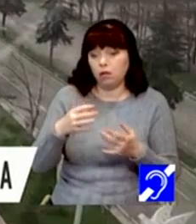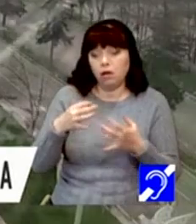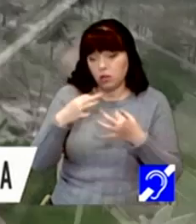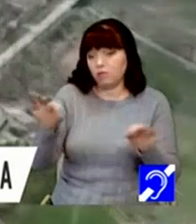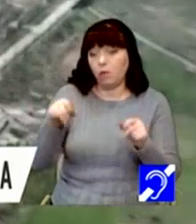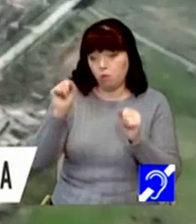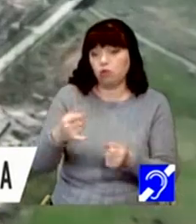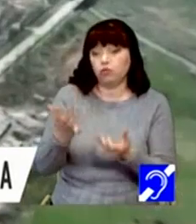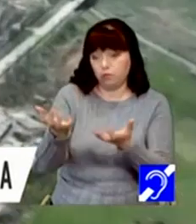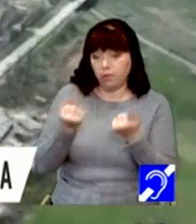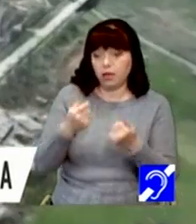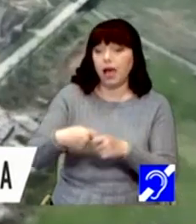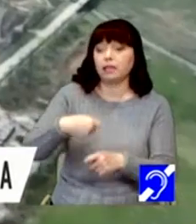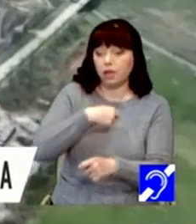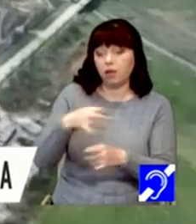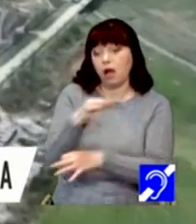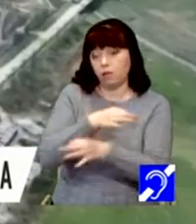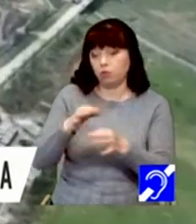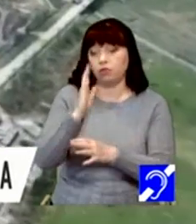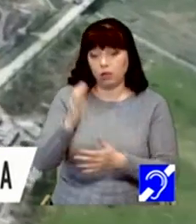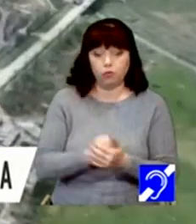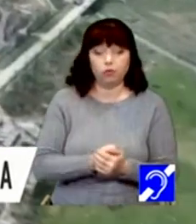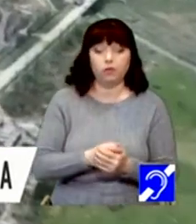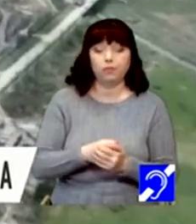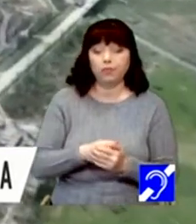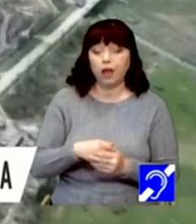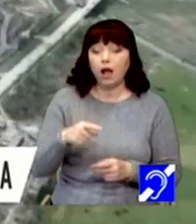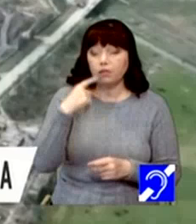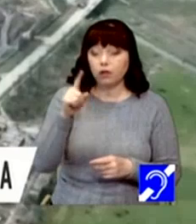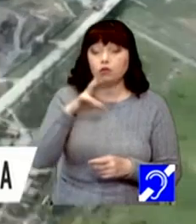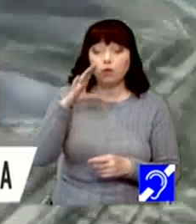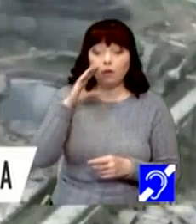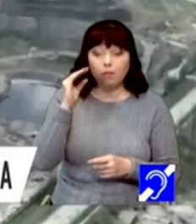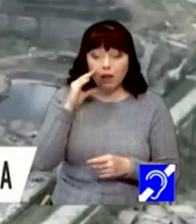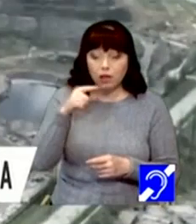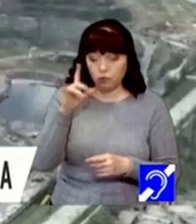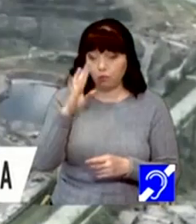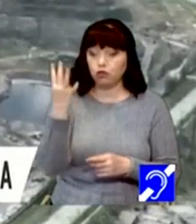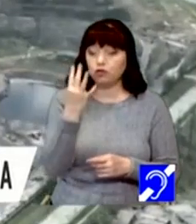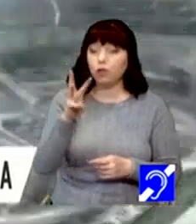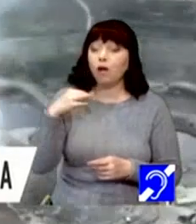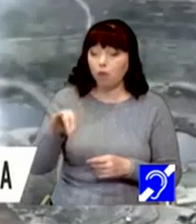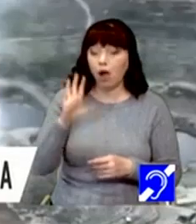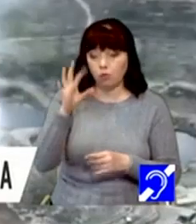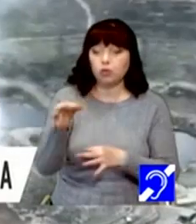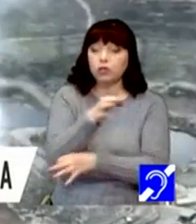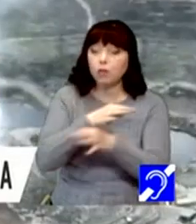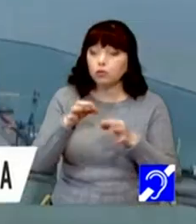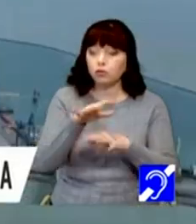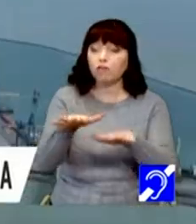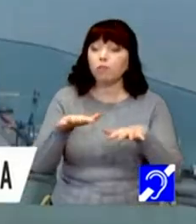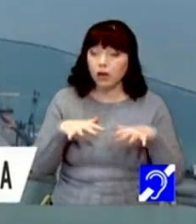temă deja Bulgaria a anunțat că pe 4 mai în parlament se va discuta acest subiect privind trimiterea de